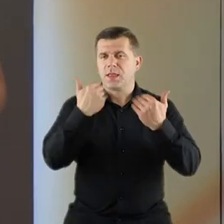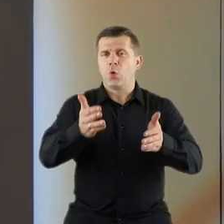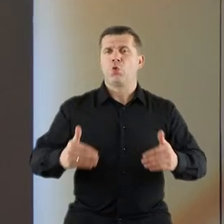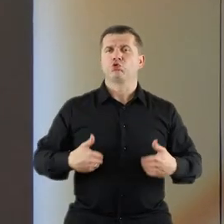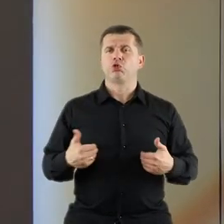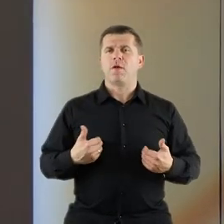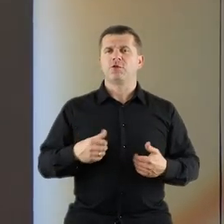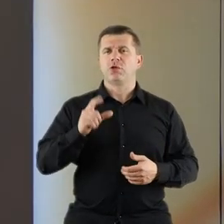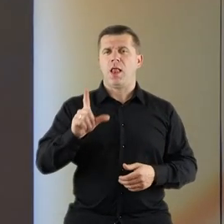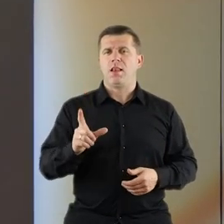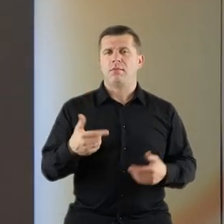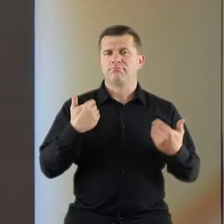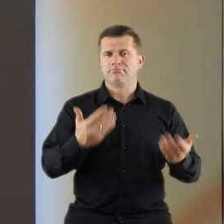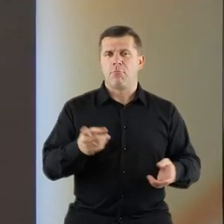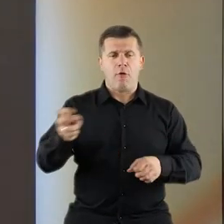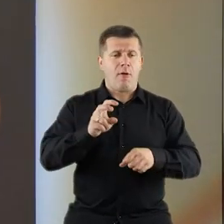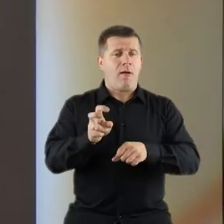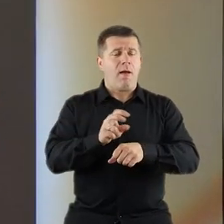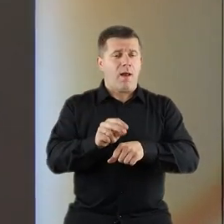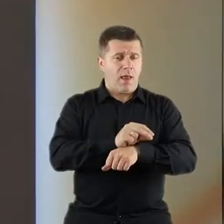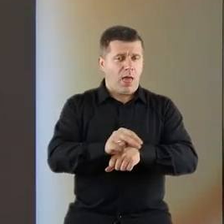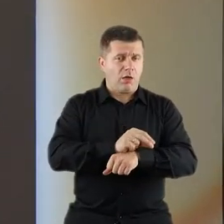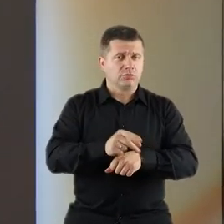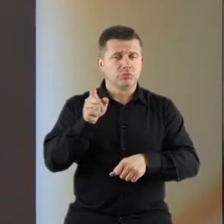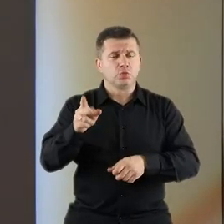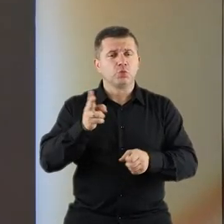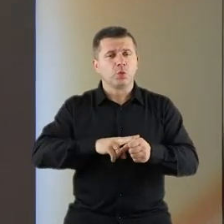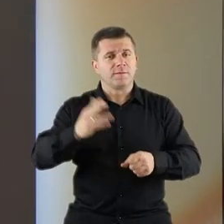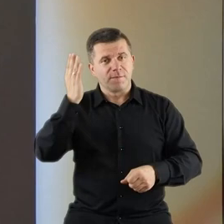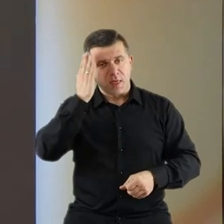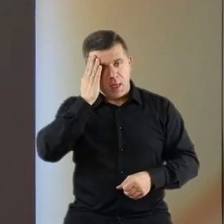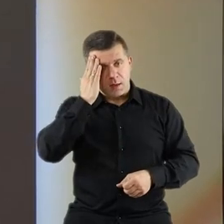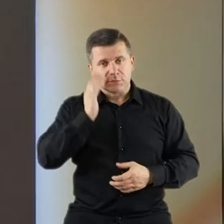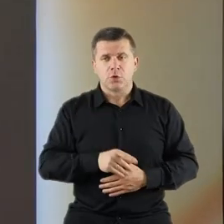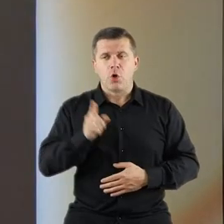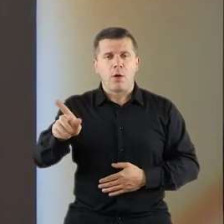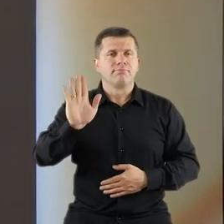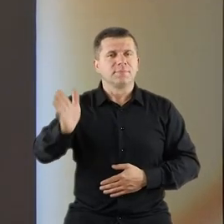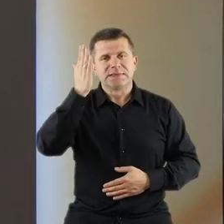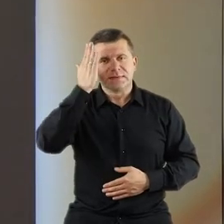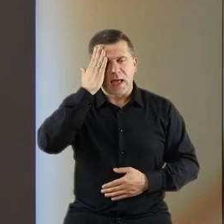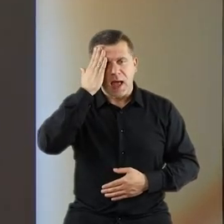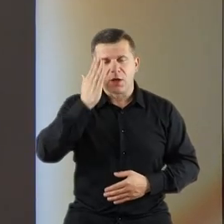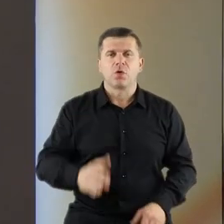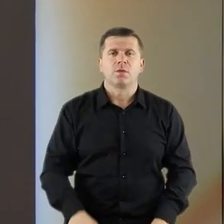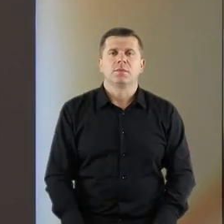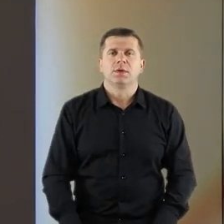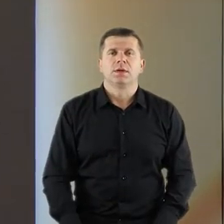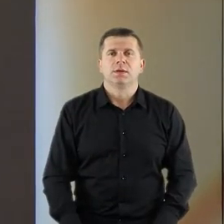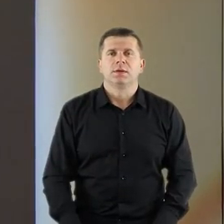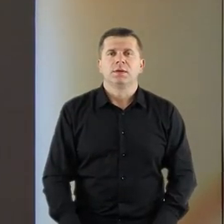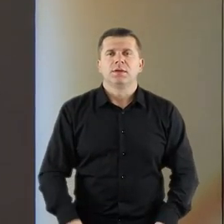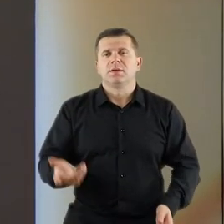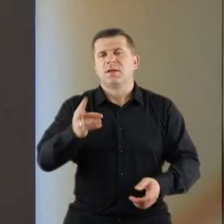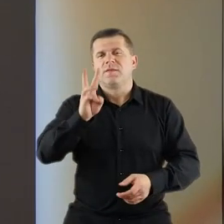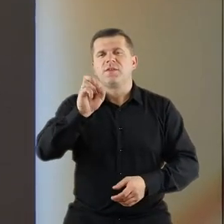uzdrowiciele oczywiście leczą ci którzy wiedzą ci którzy się znają na tym a